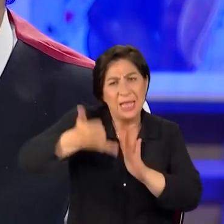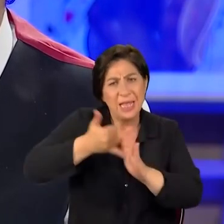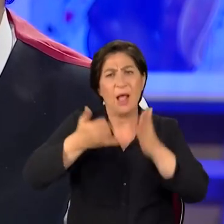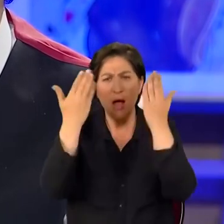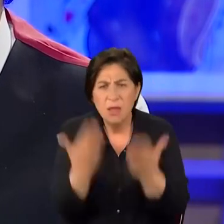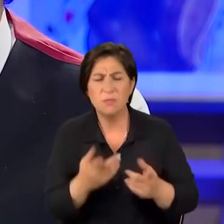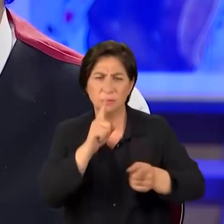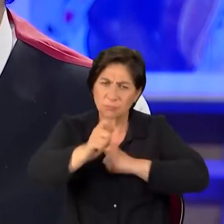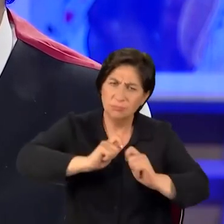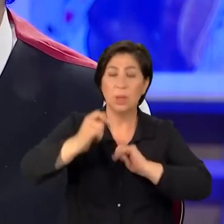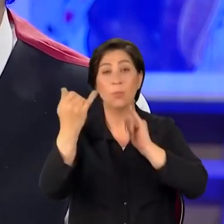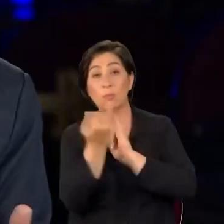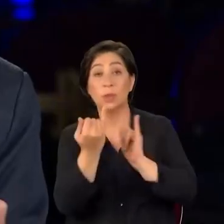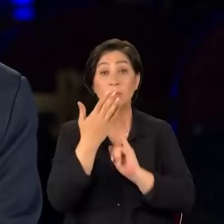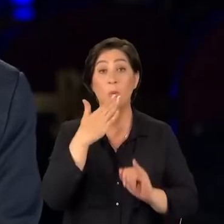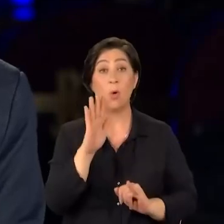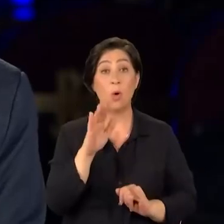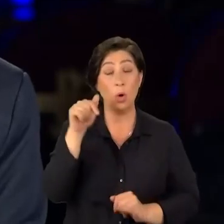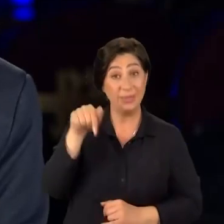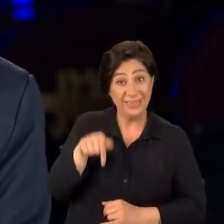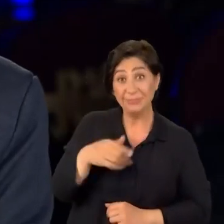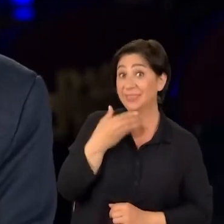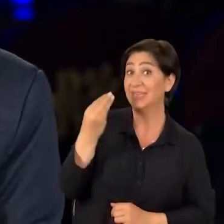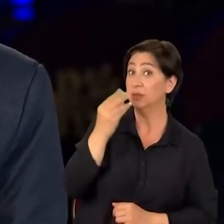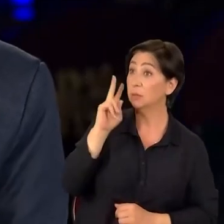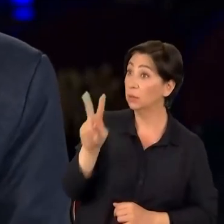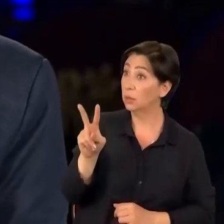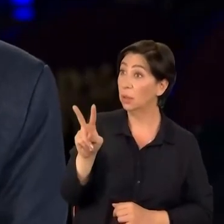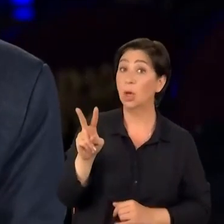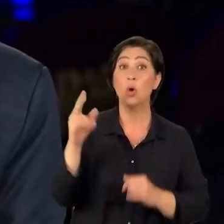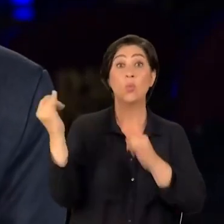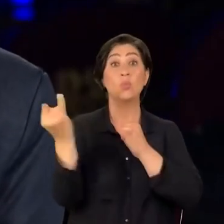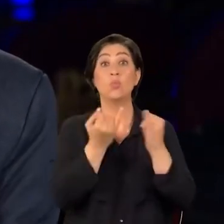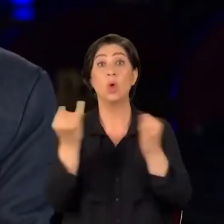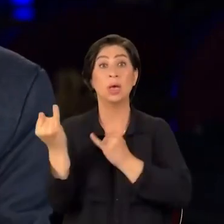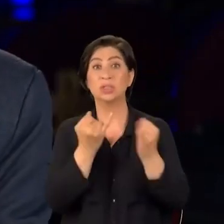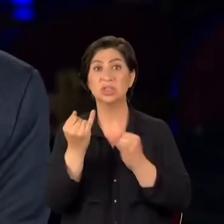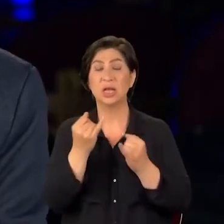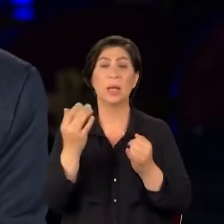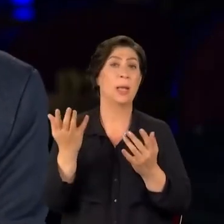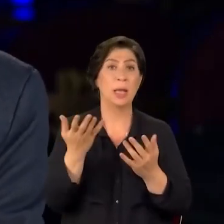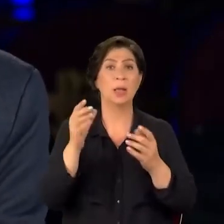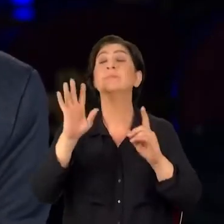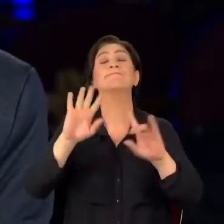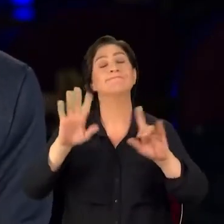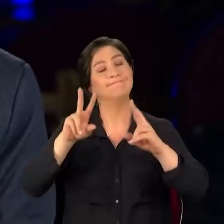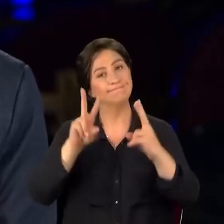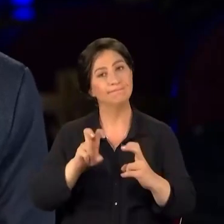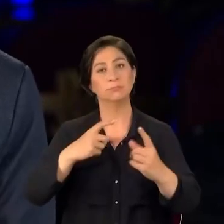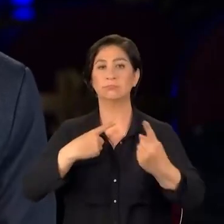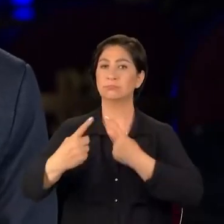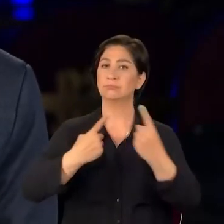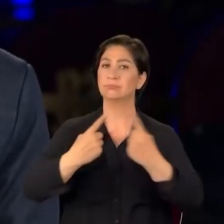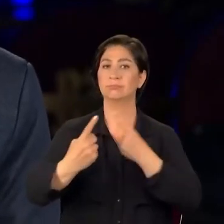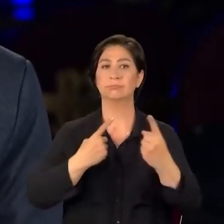uzlaşma, müzakere yok. Şimdi bugünkü gençlere ise müzakere değil, münakaşa yap ve siyaset sürekli münazara ortamında bulun